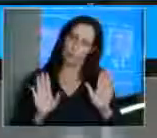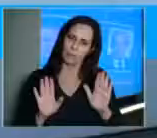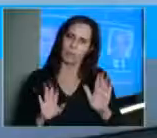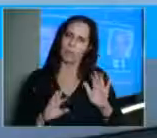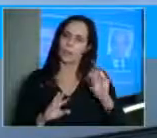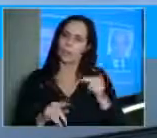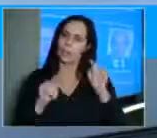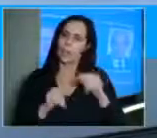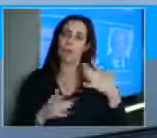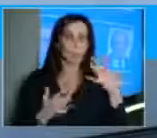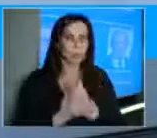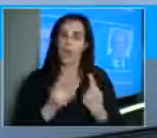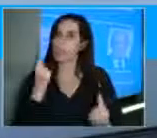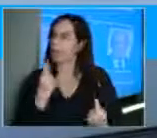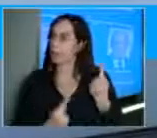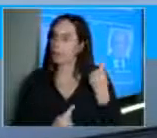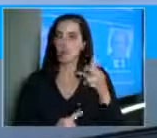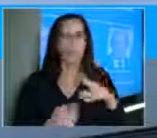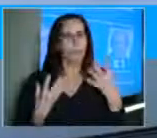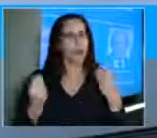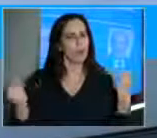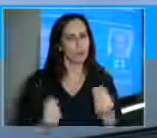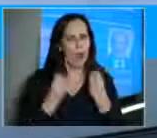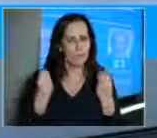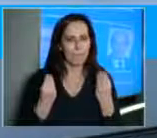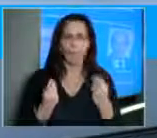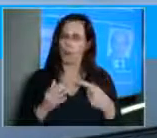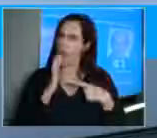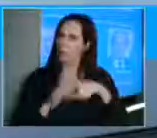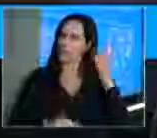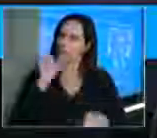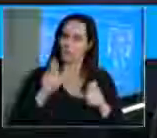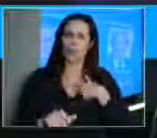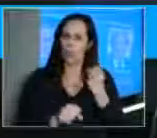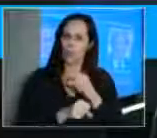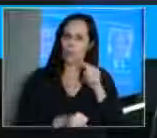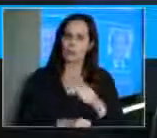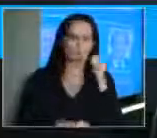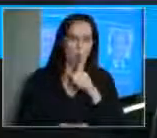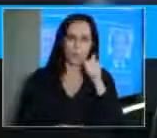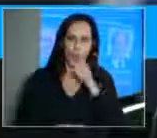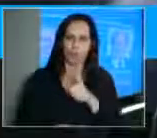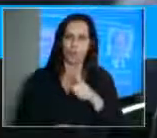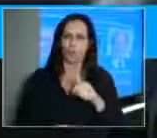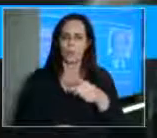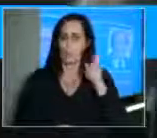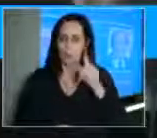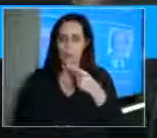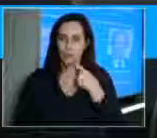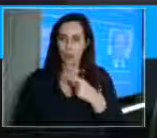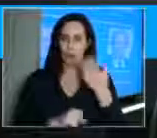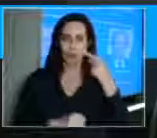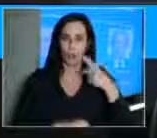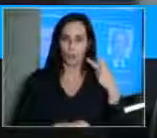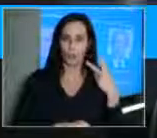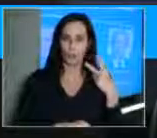כן, הגענו להישגים חסרי תקדים, יש לנו המון דברים להציג לציבור, ואנחנו עושים את זה יום-יום. יותר מזה, אני אומרת, לפני